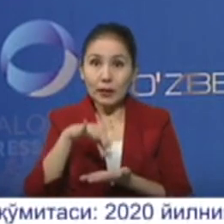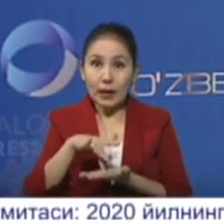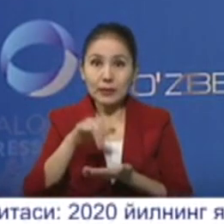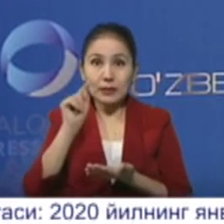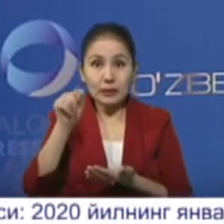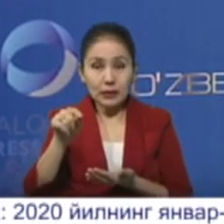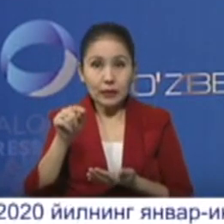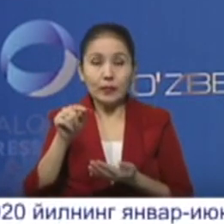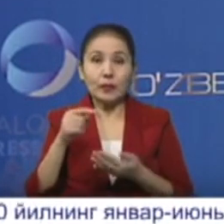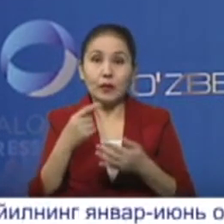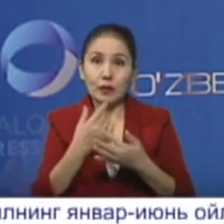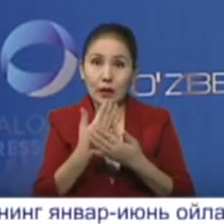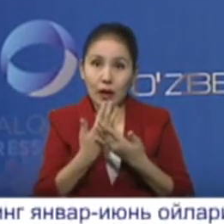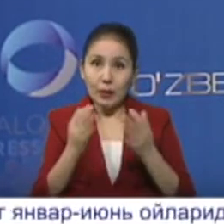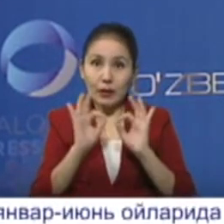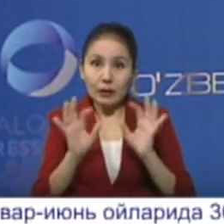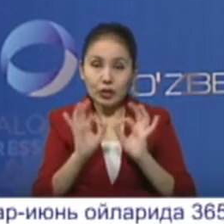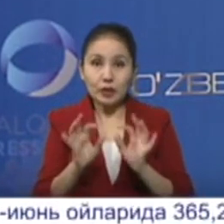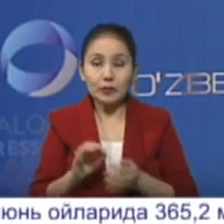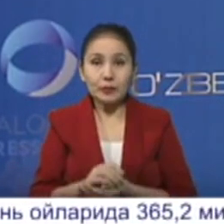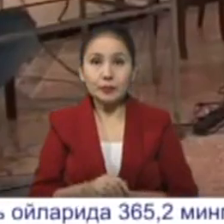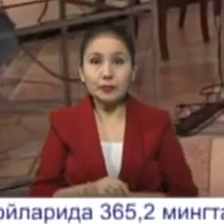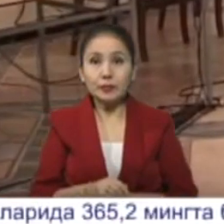turli bo'limlaridan xabar qilishadi.